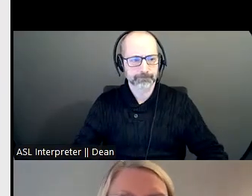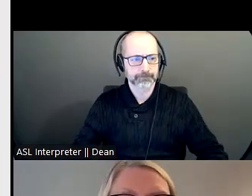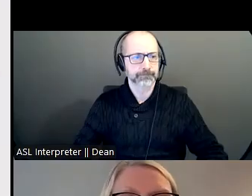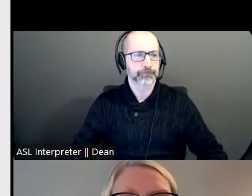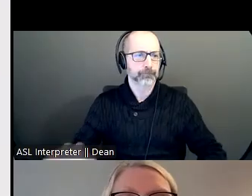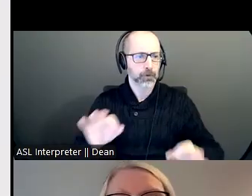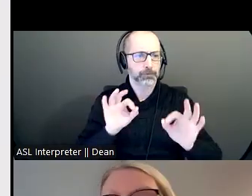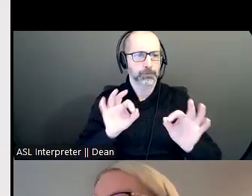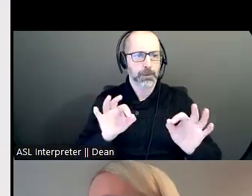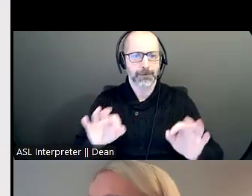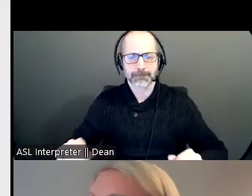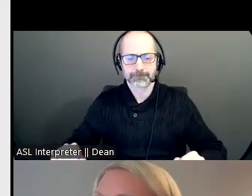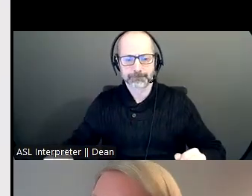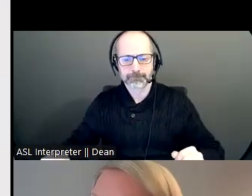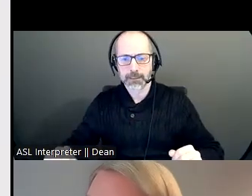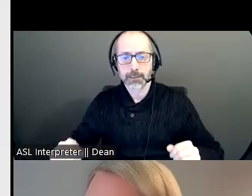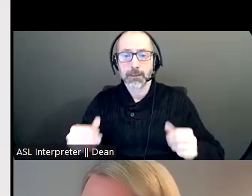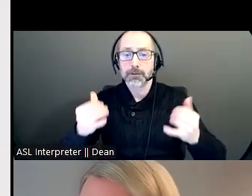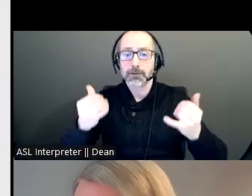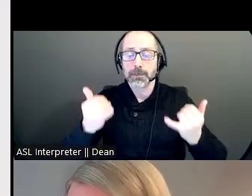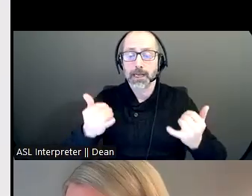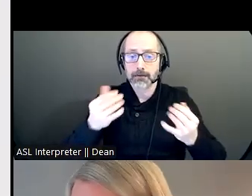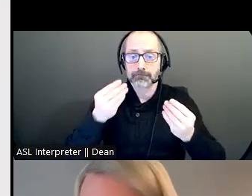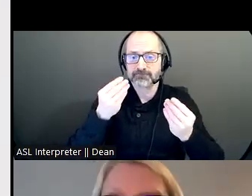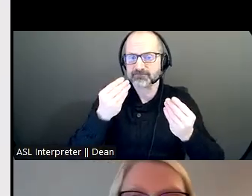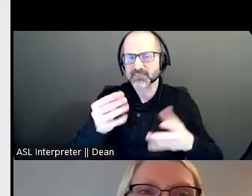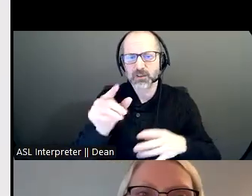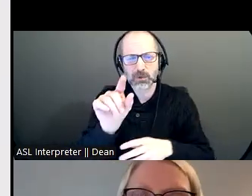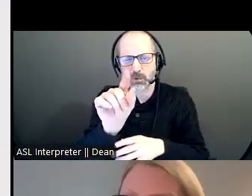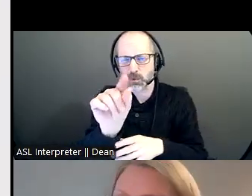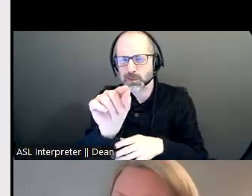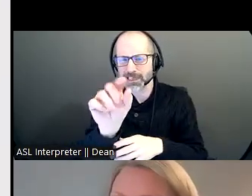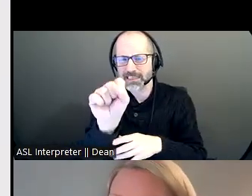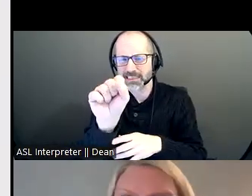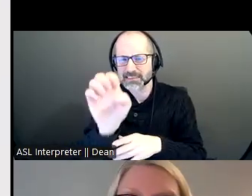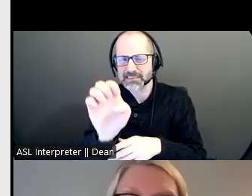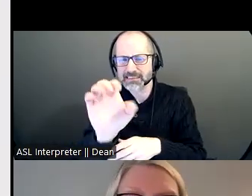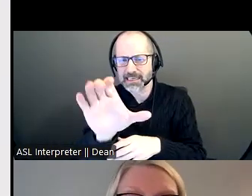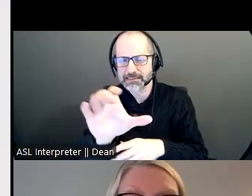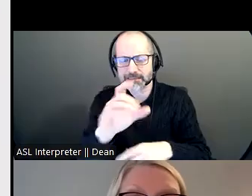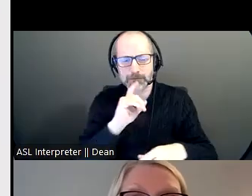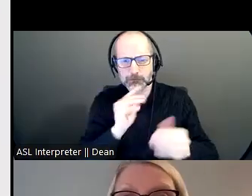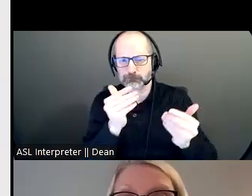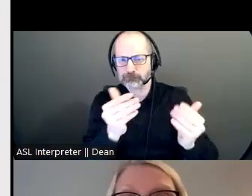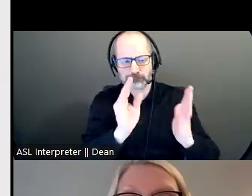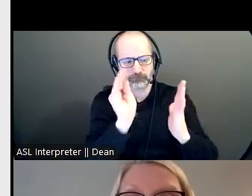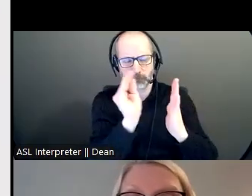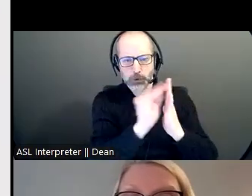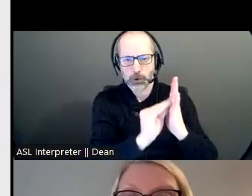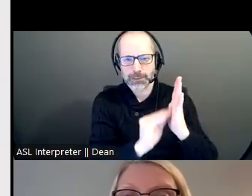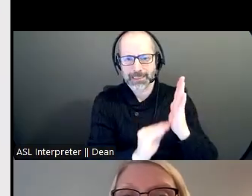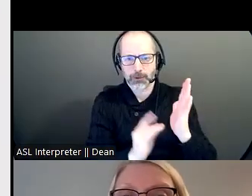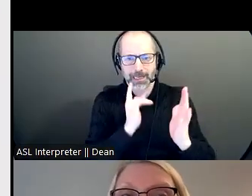Perfect. Parfait. So, I would like to just give you Alors, 20 j'aimerais seconds vous to donner jot 20 secondes down pour noter how the